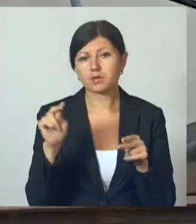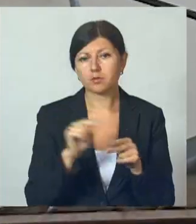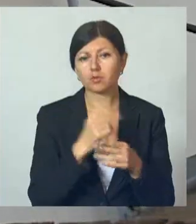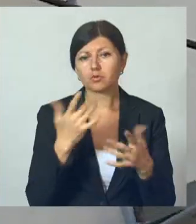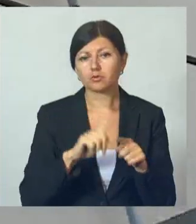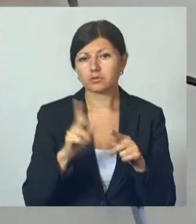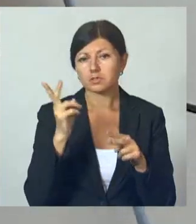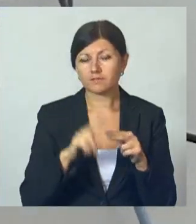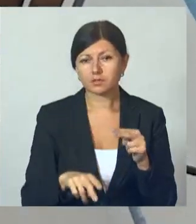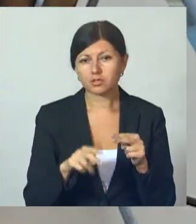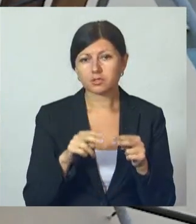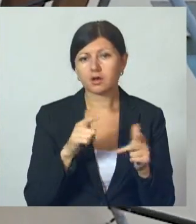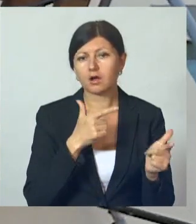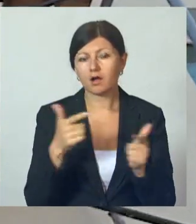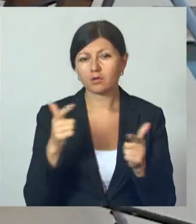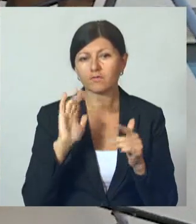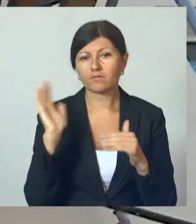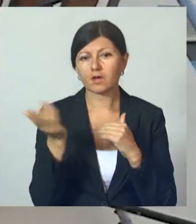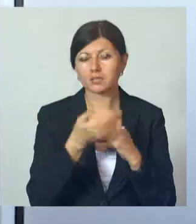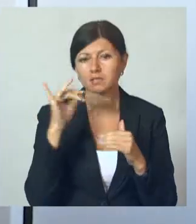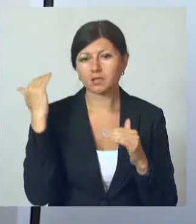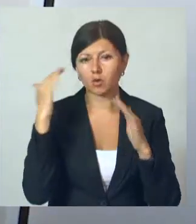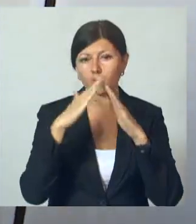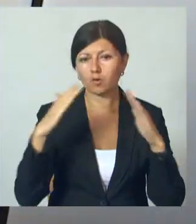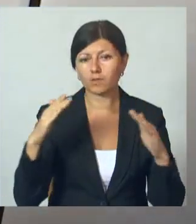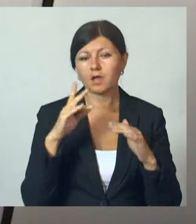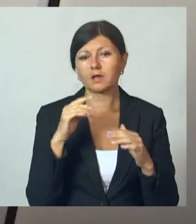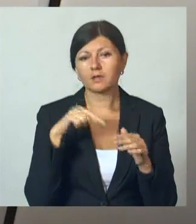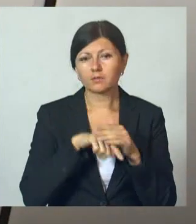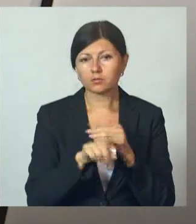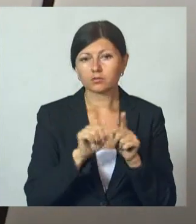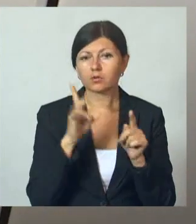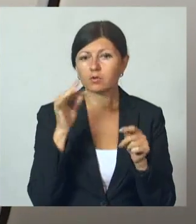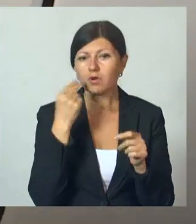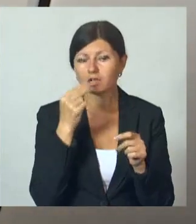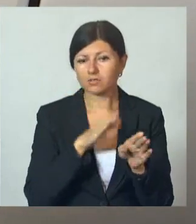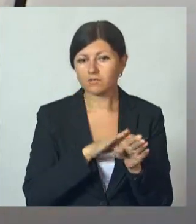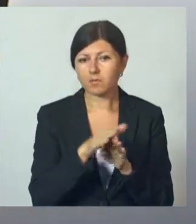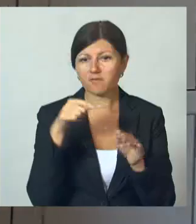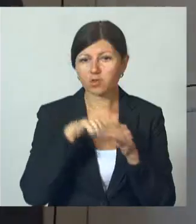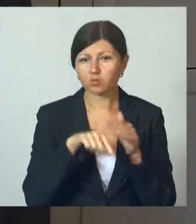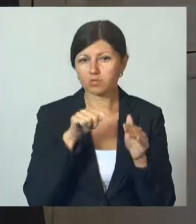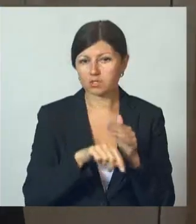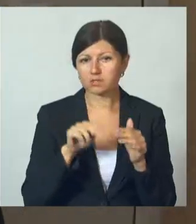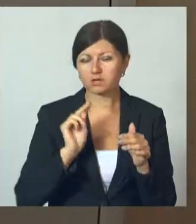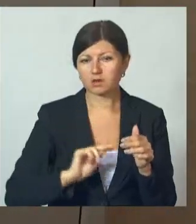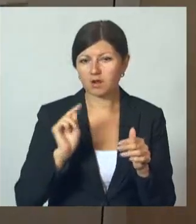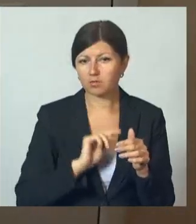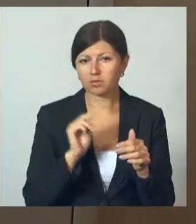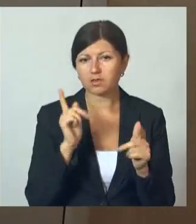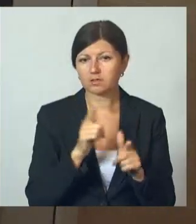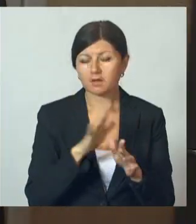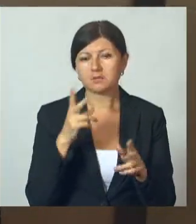стадии завершения. Готовы фасад и кровля, инженерные сети. Но у жильцов претензий к качеству выполнения внутренних работ. Поэтому глава